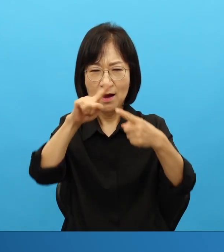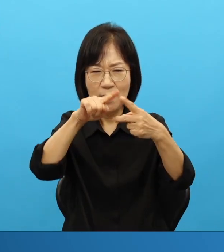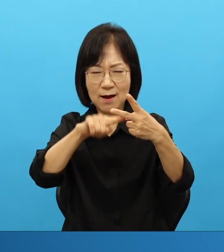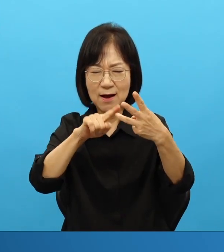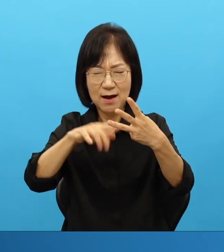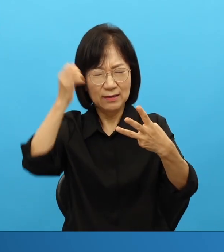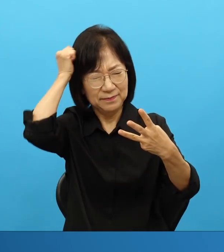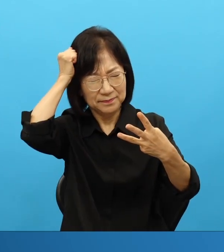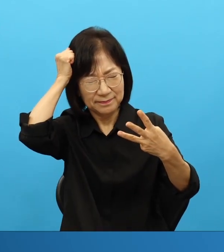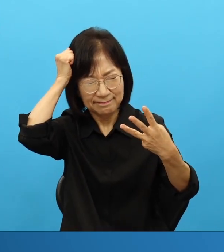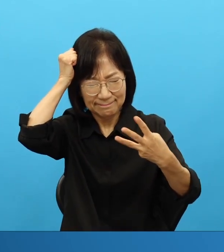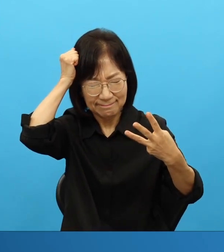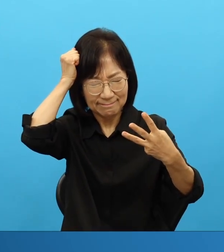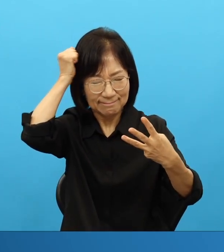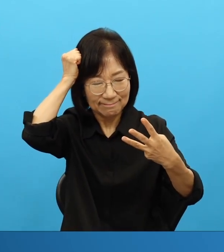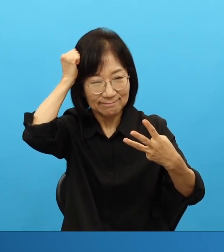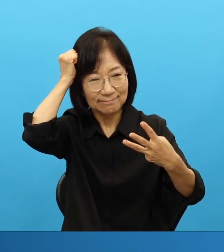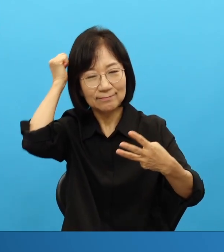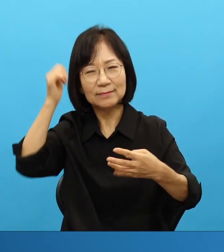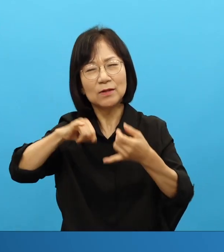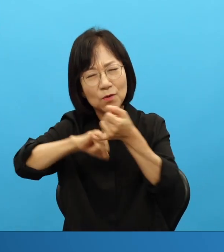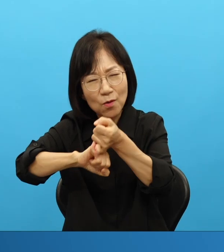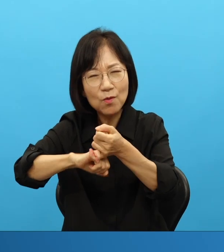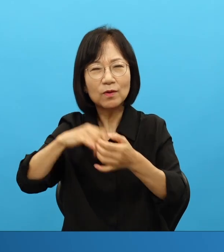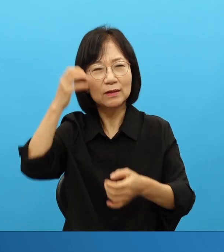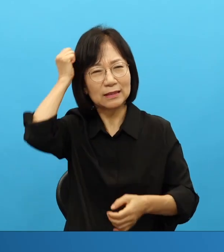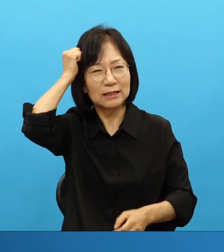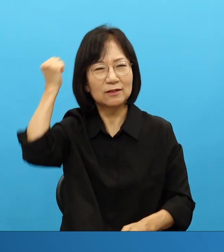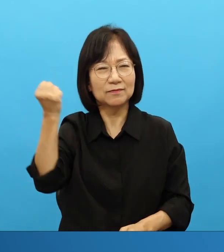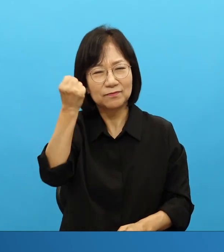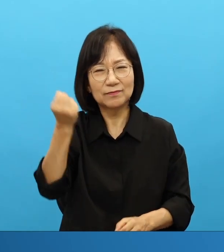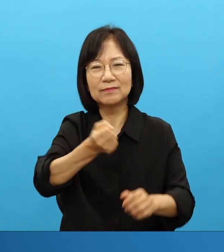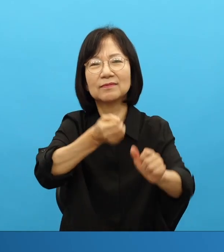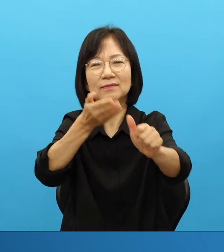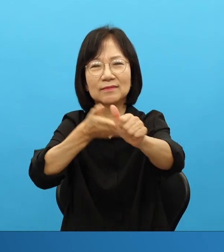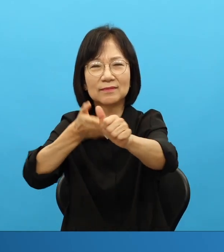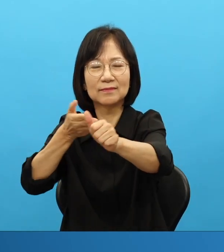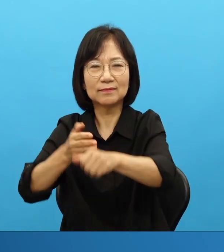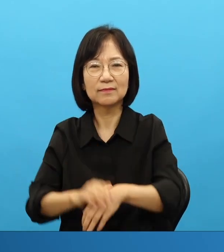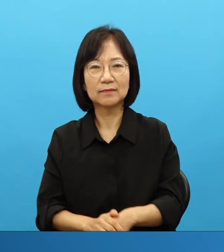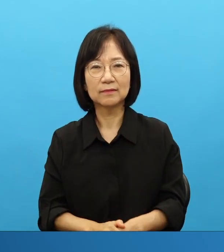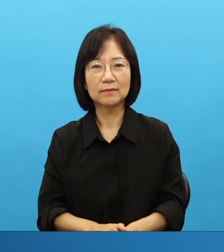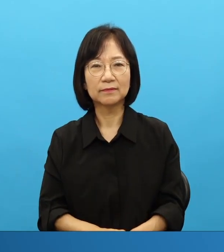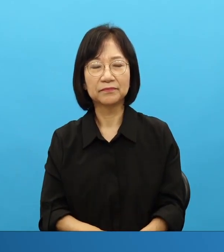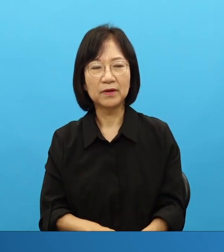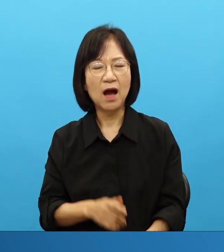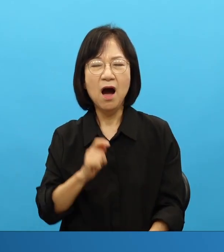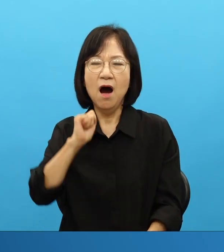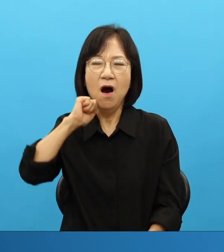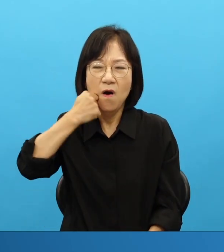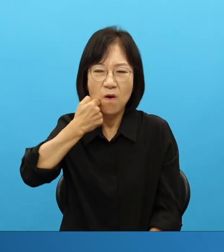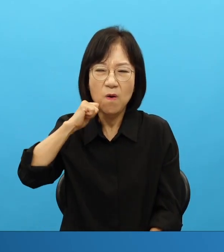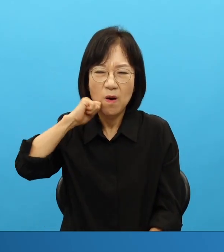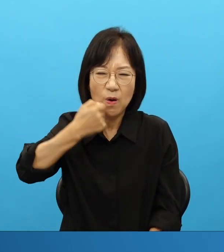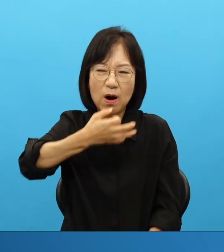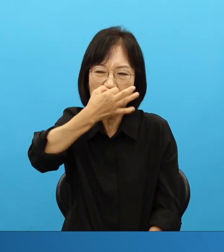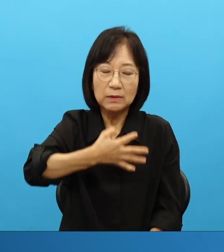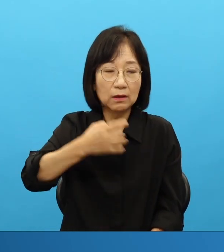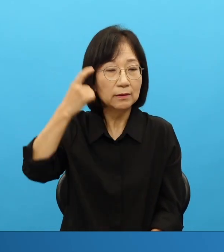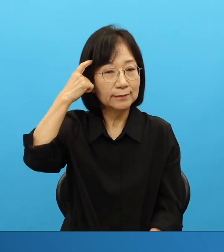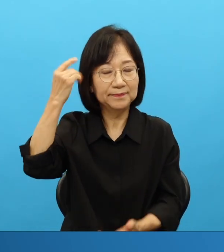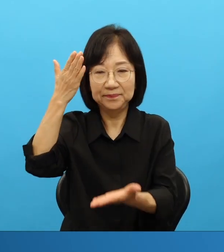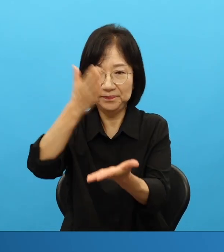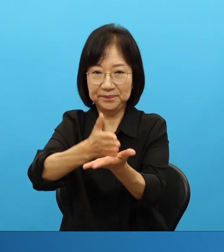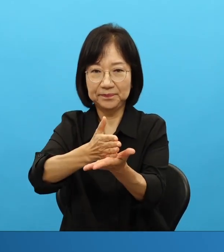살아납니다. And it's easy for you to save the field. Just remember 3 things, and that field will come to life. 자꾸 어렵다고 생각하는데 그렇지 않습니다. We keep thinking it's too difficult, but that's not